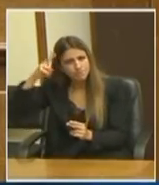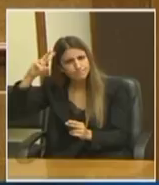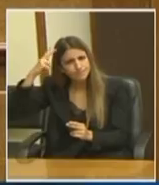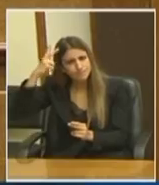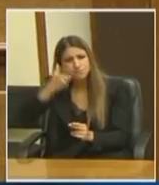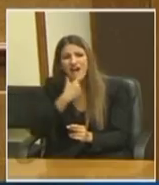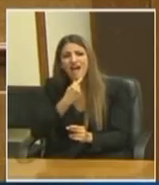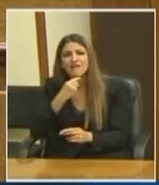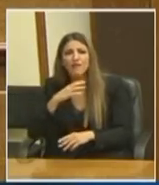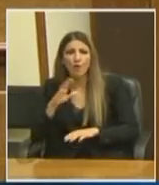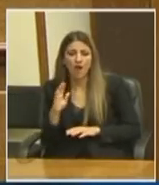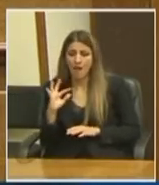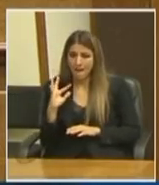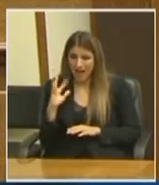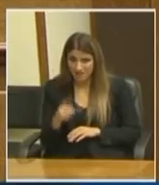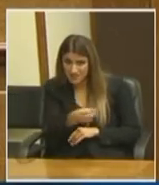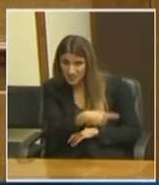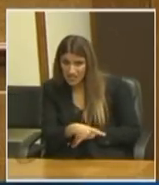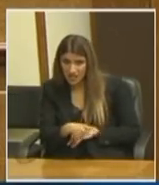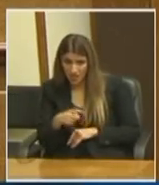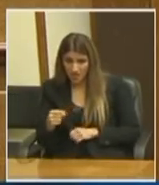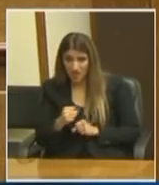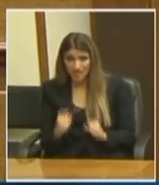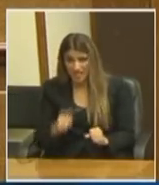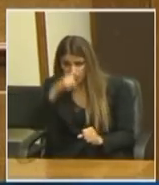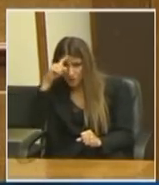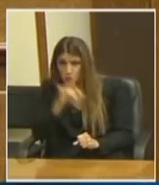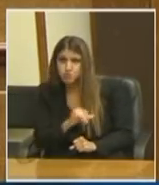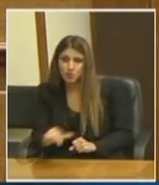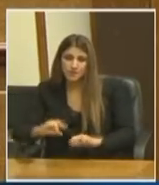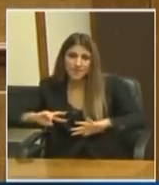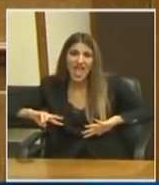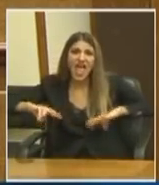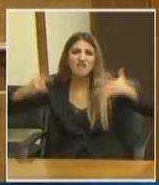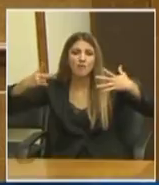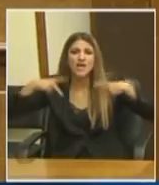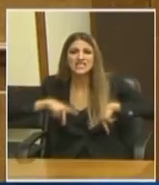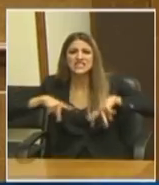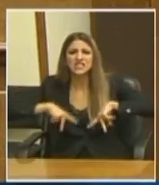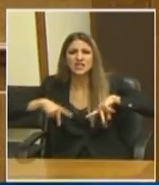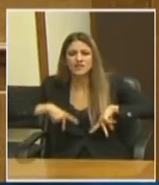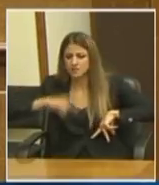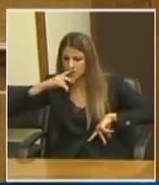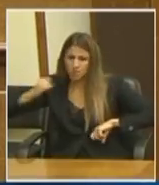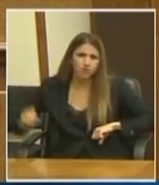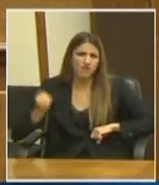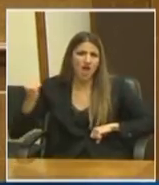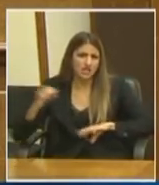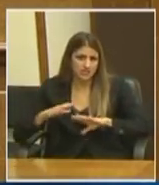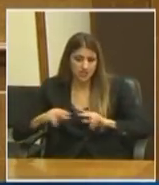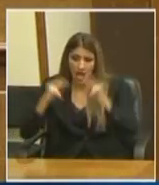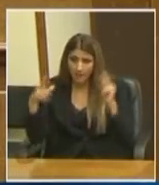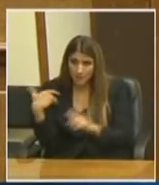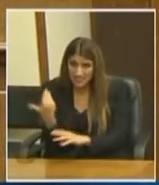δεν έρχονται ποτέ σε δύσκολη θέση. Έβδομο, η κυβέρνηση με πολιτικό τραπουγισμό δεν ζητά τίποτα από τη